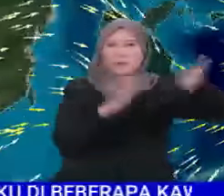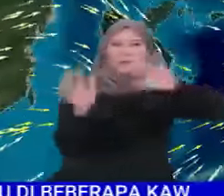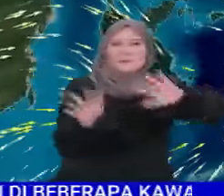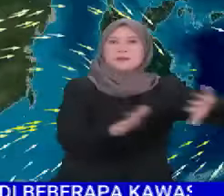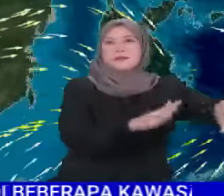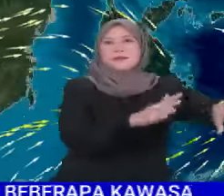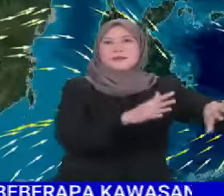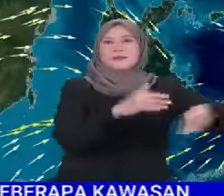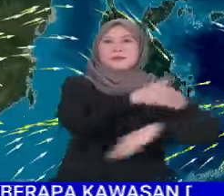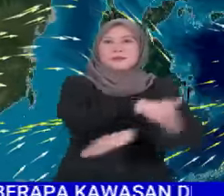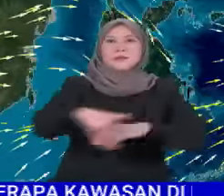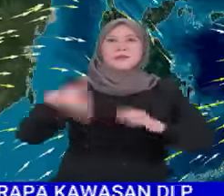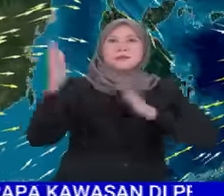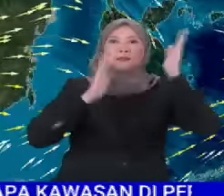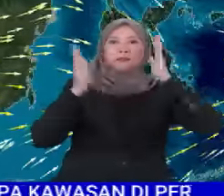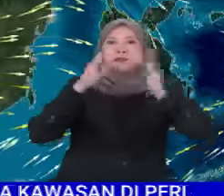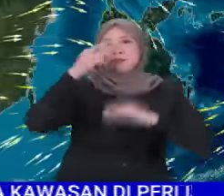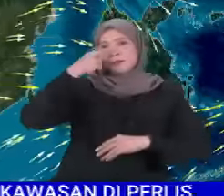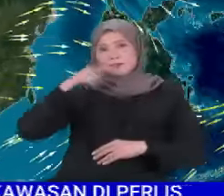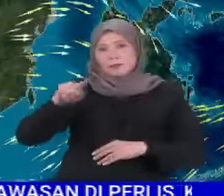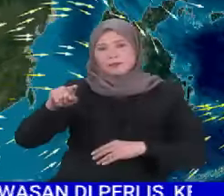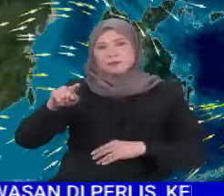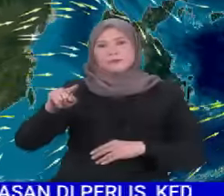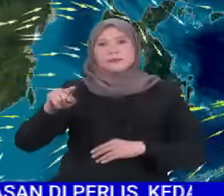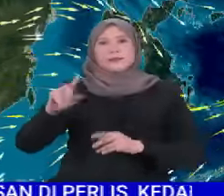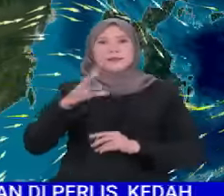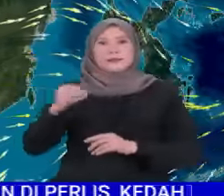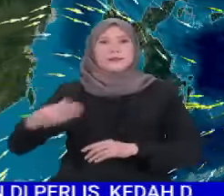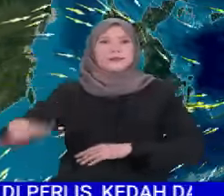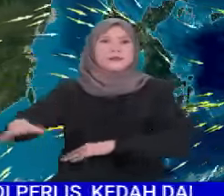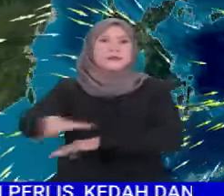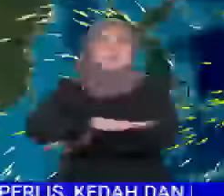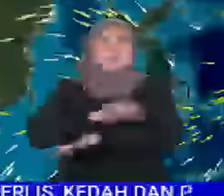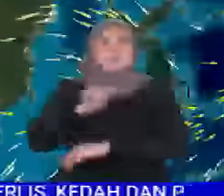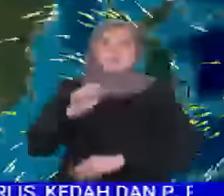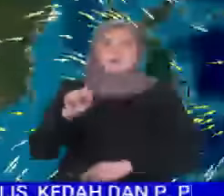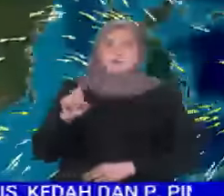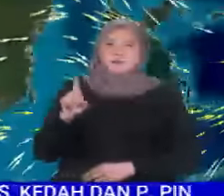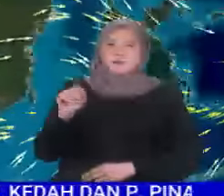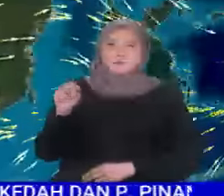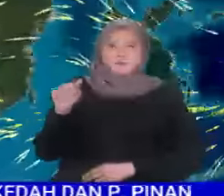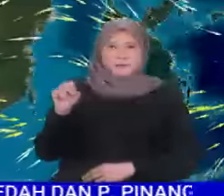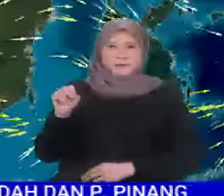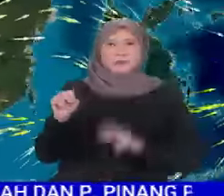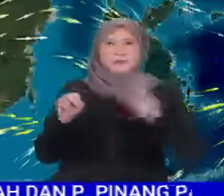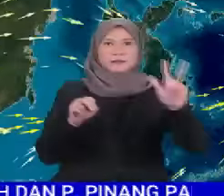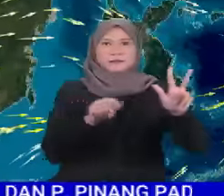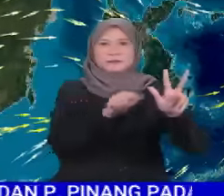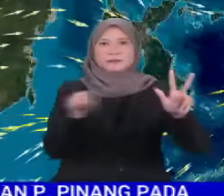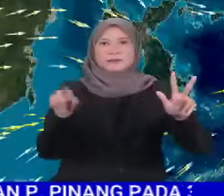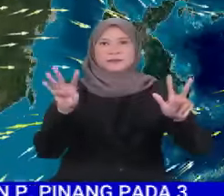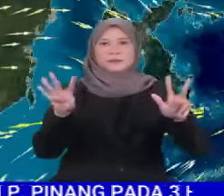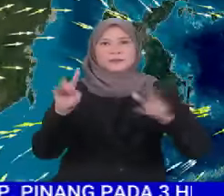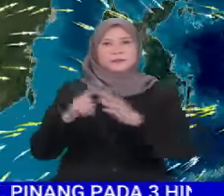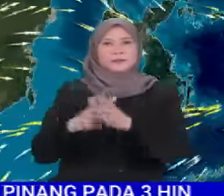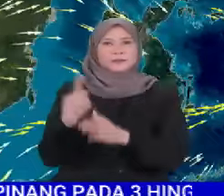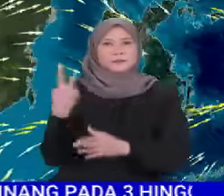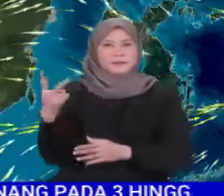sempadan Malaysia Thailand dan Menuju ke Laut Andaman menjelang pada tiga hingga empat